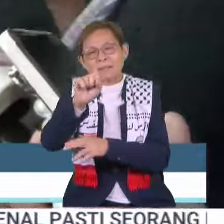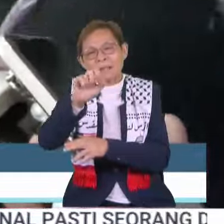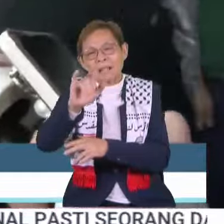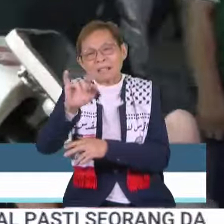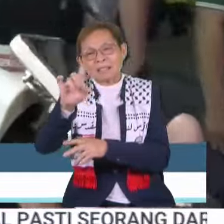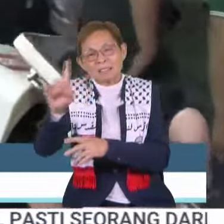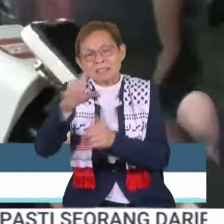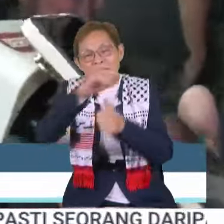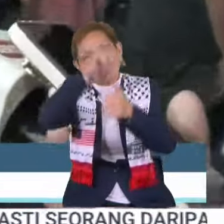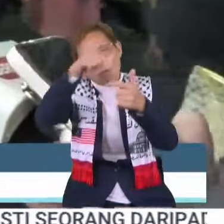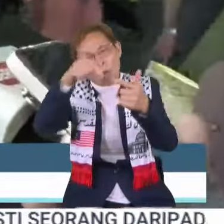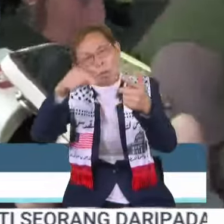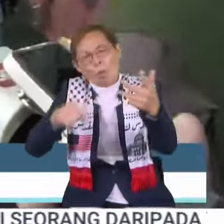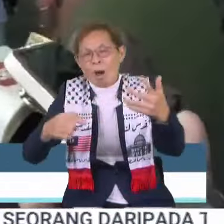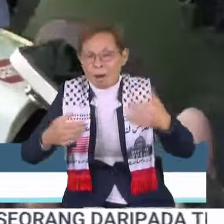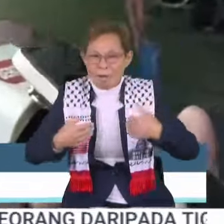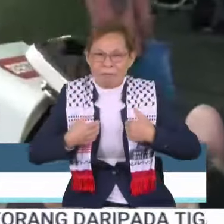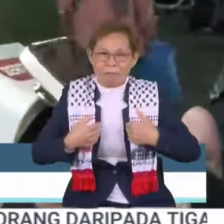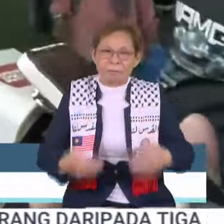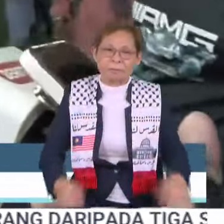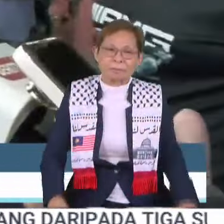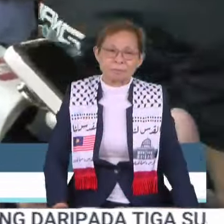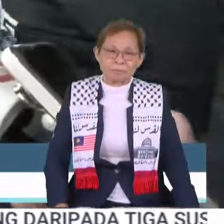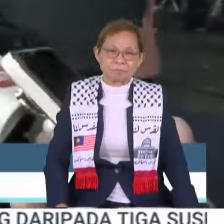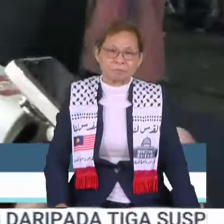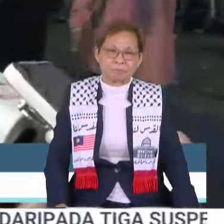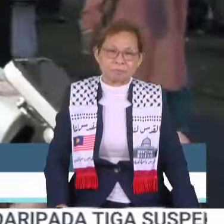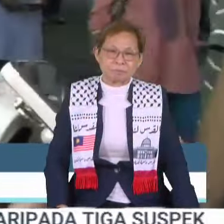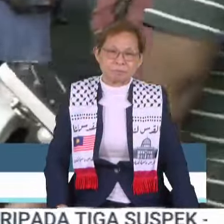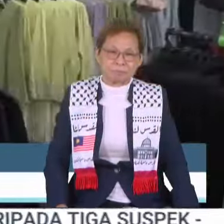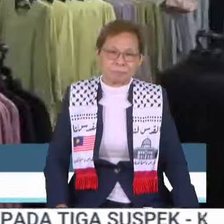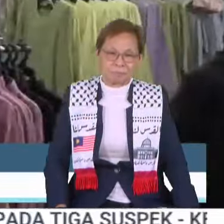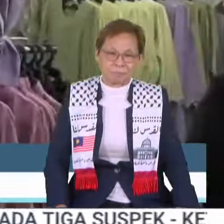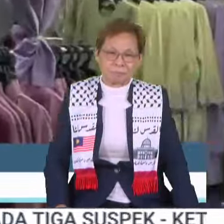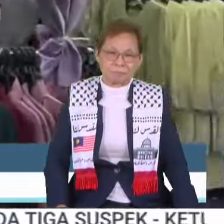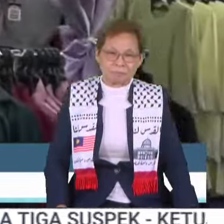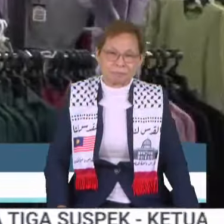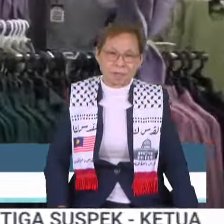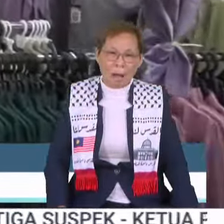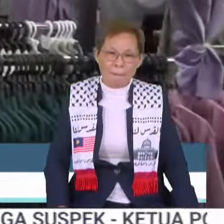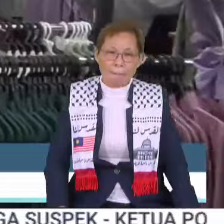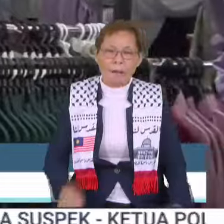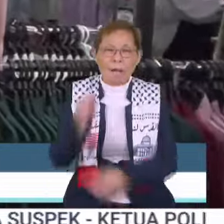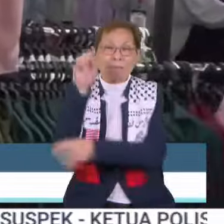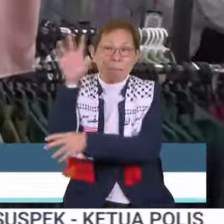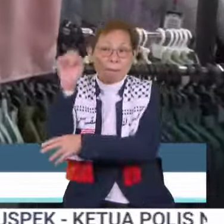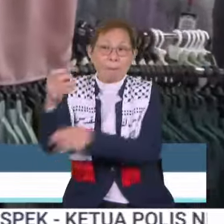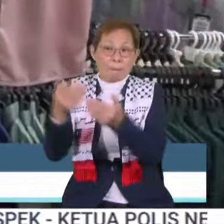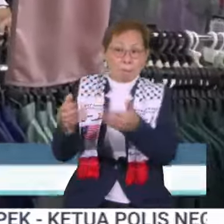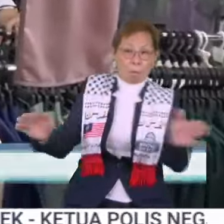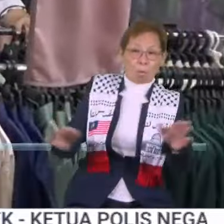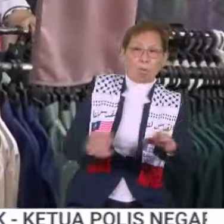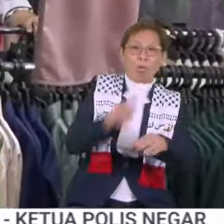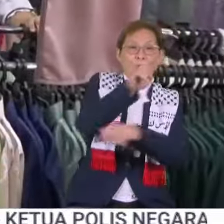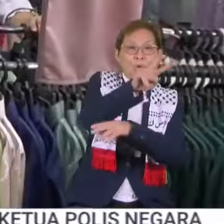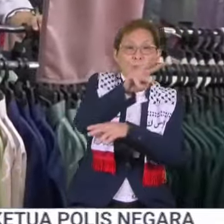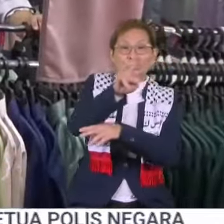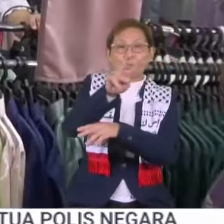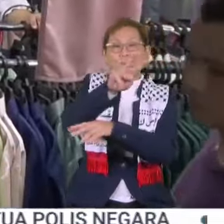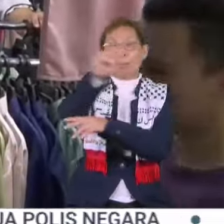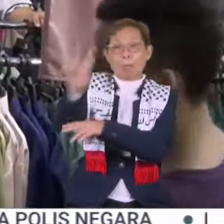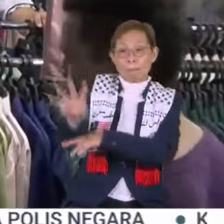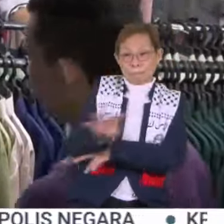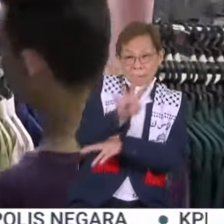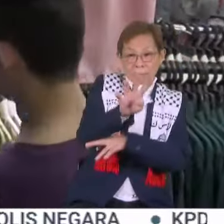Bela, ya betul. Karnival yang dibuka selama 24 jam